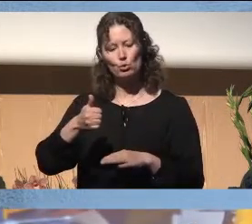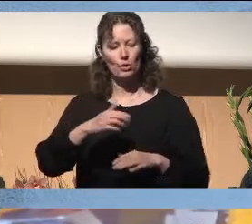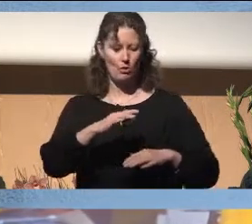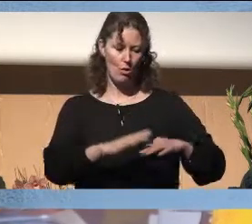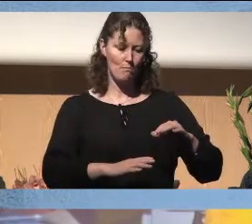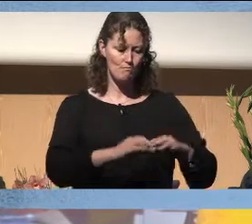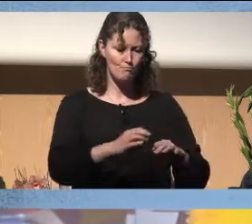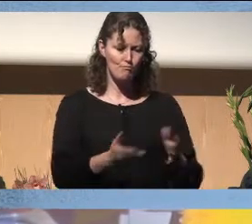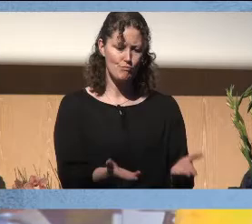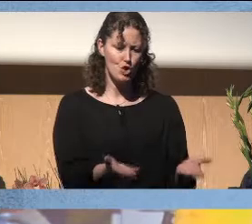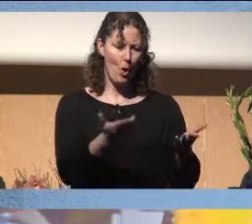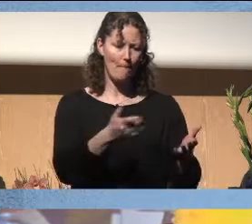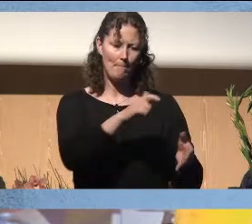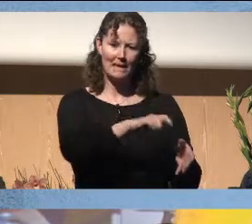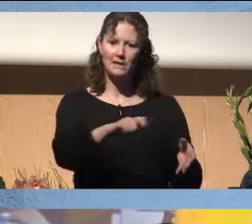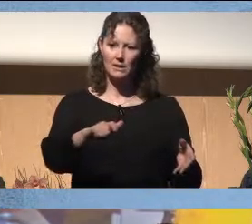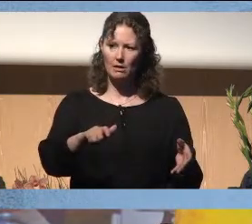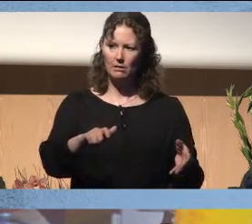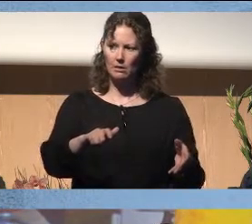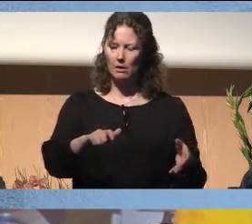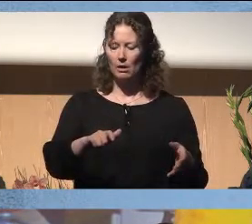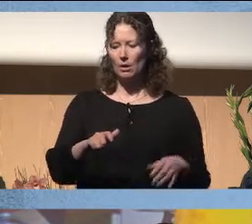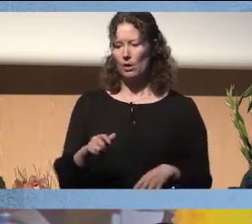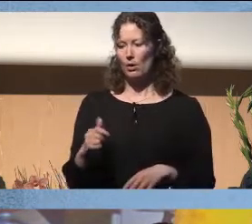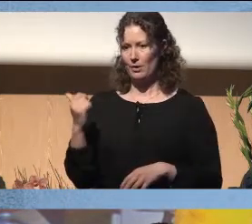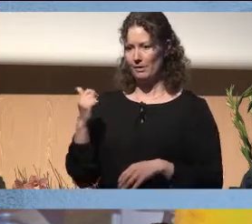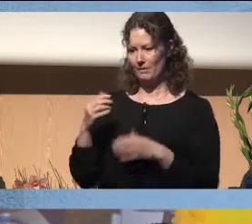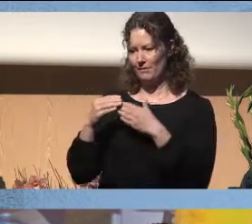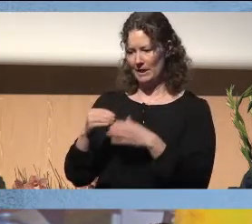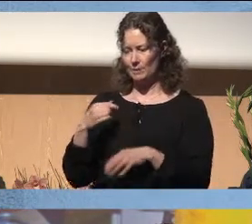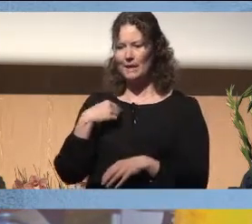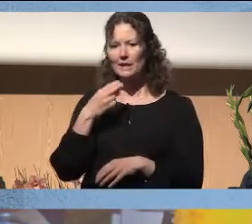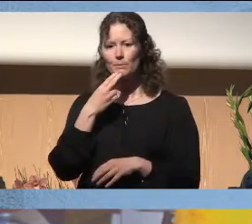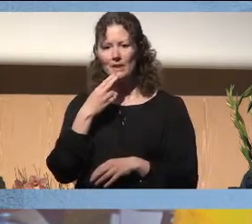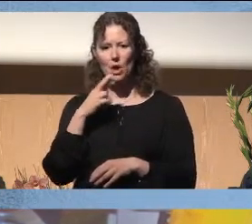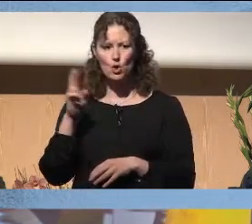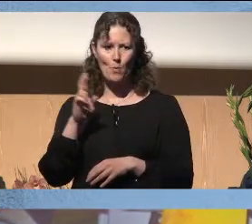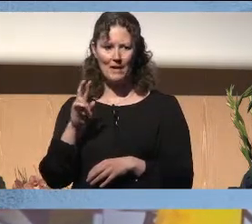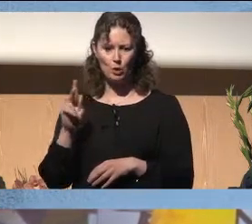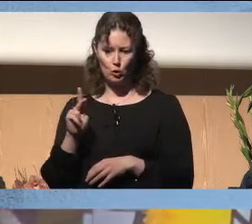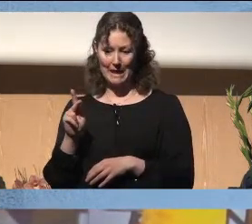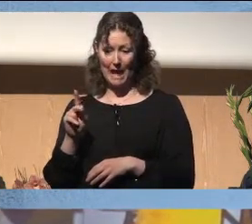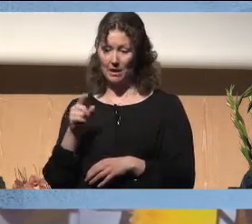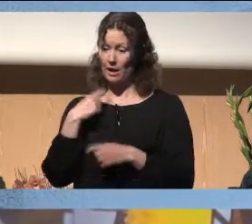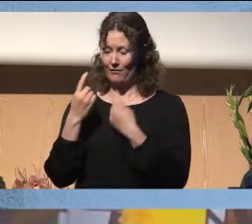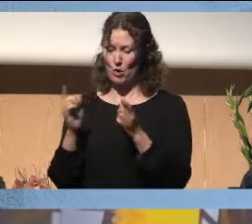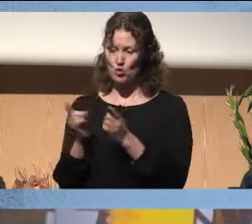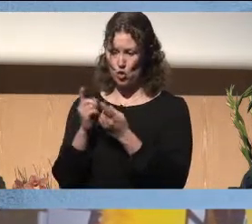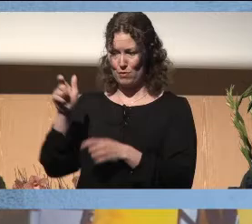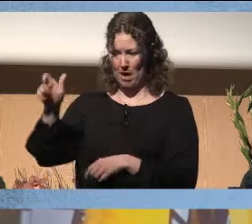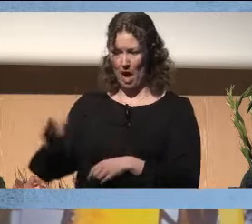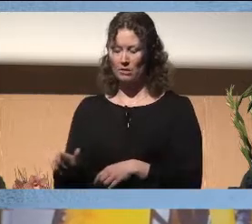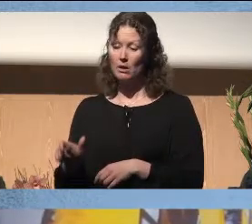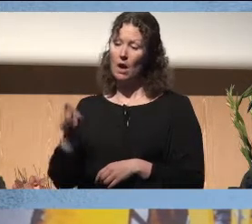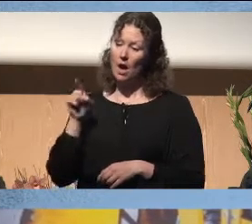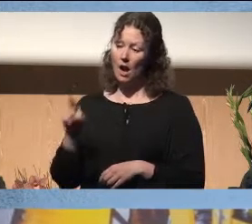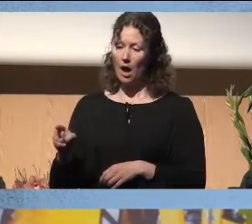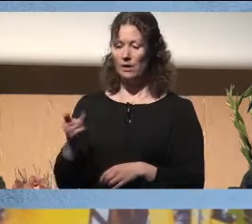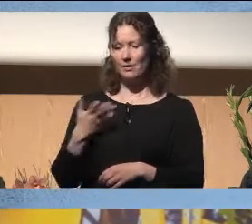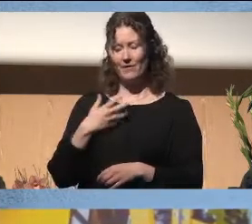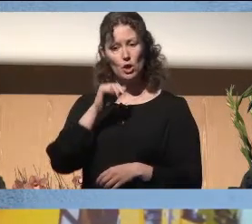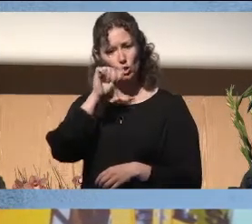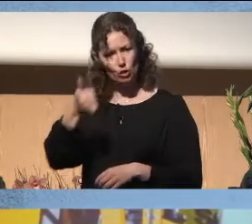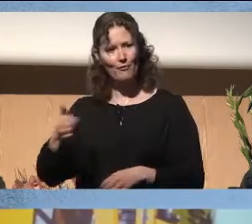människor. Och det här är en vän till mig som heter Robert Kusén. Jag kan berätta lite kort om honom. Han hade en ganska